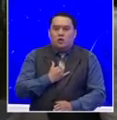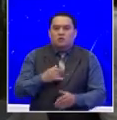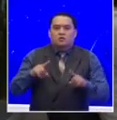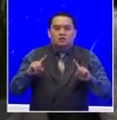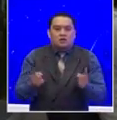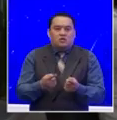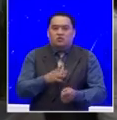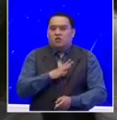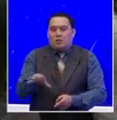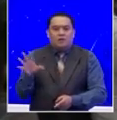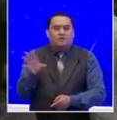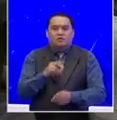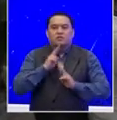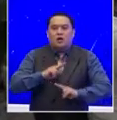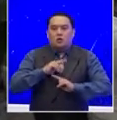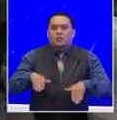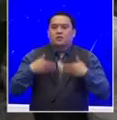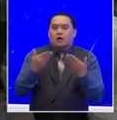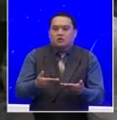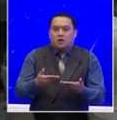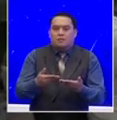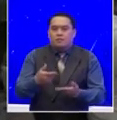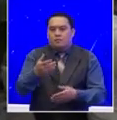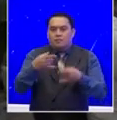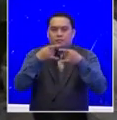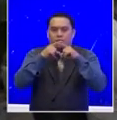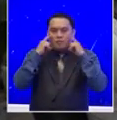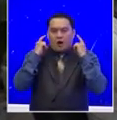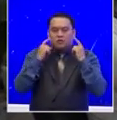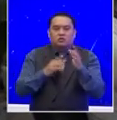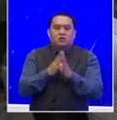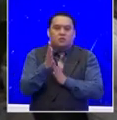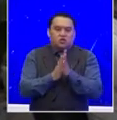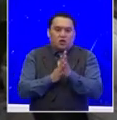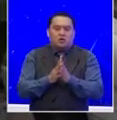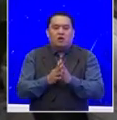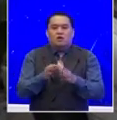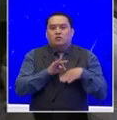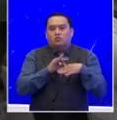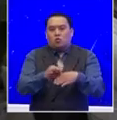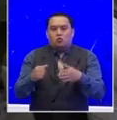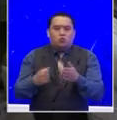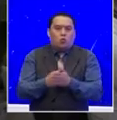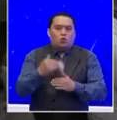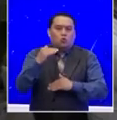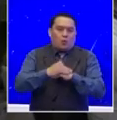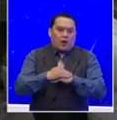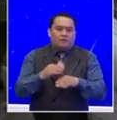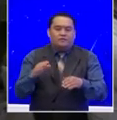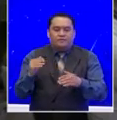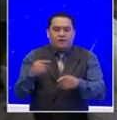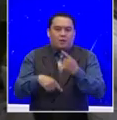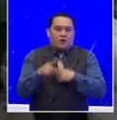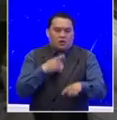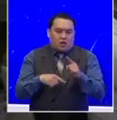сокращений. Всем нашим сотрудникам предоставляются маски, перчатки, а также развозка с дома до работы, с работы до дома.